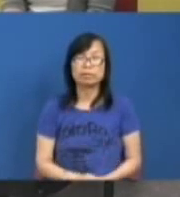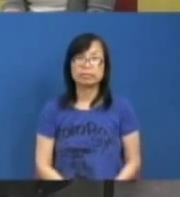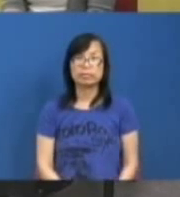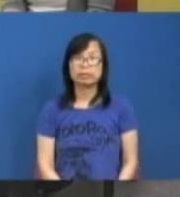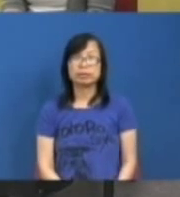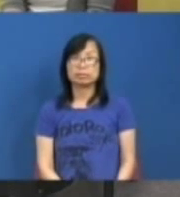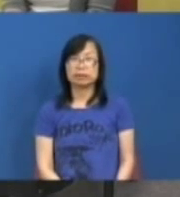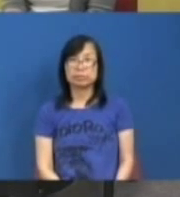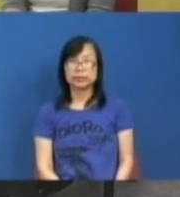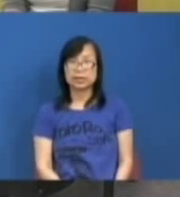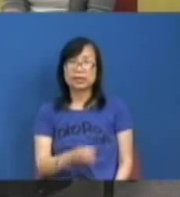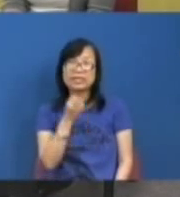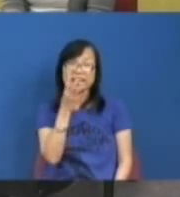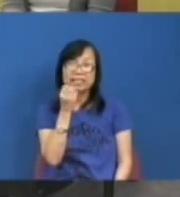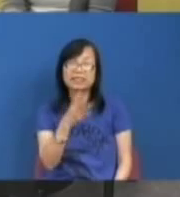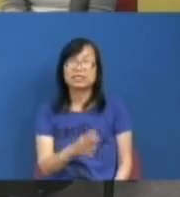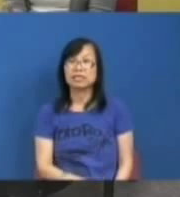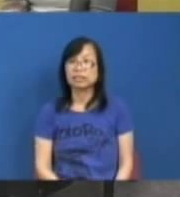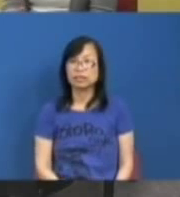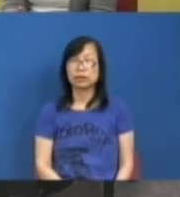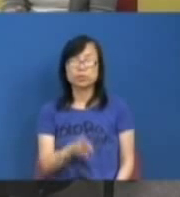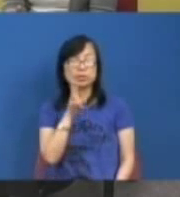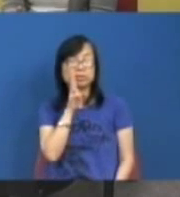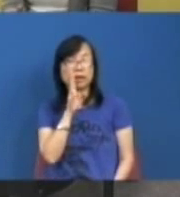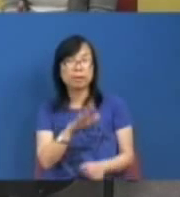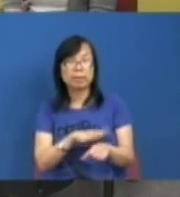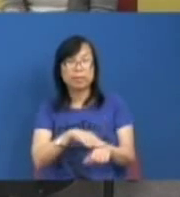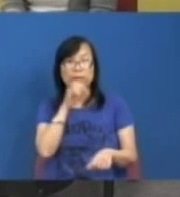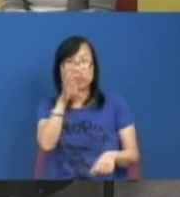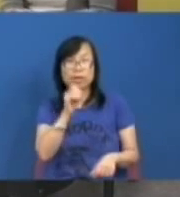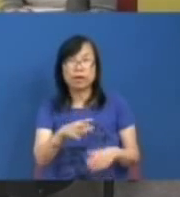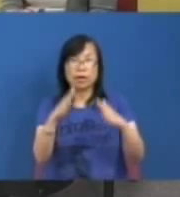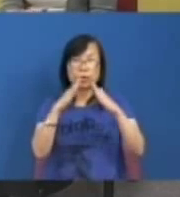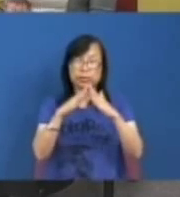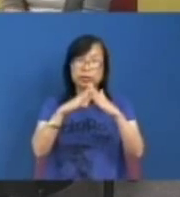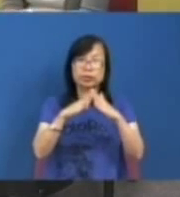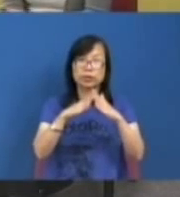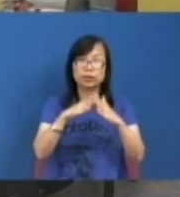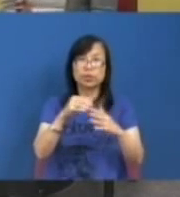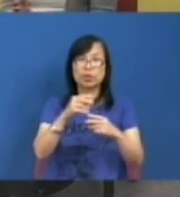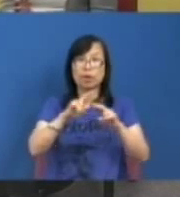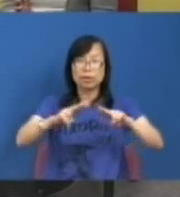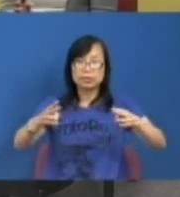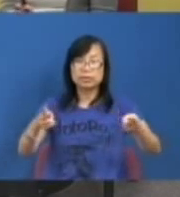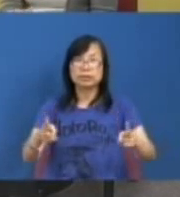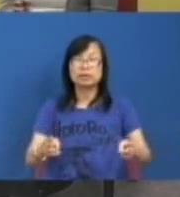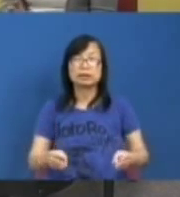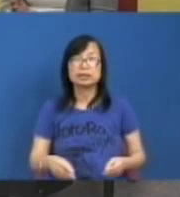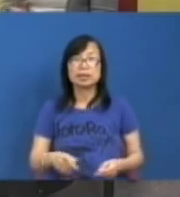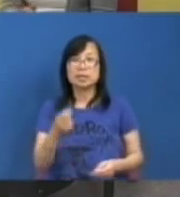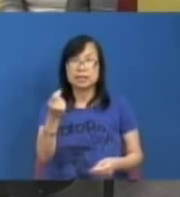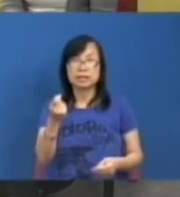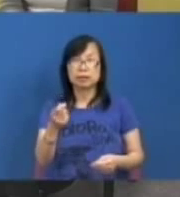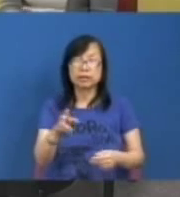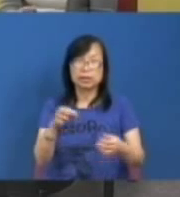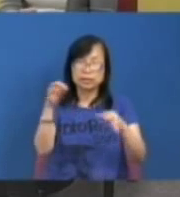都一個温馨提示啦。正如頭先我哋亦都講過啦，即係屋宇署已經係開展咗一啲叫做小型嘅註